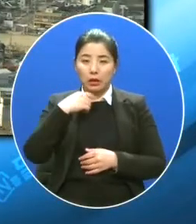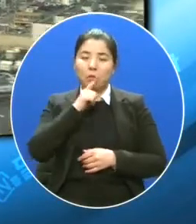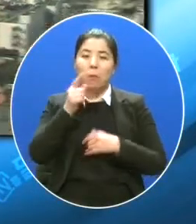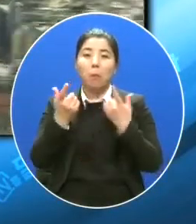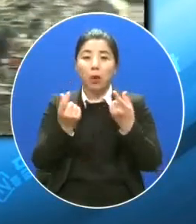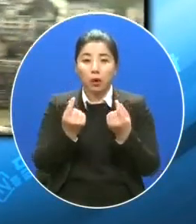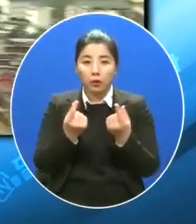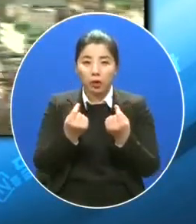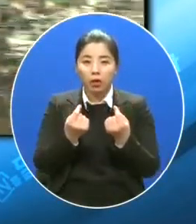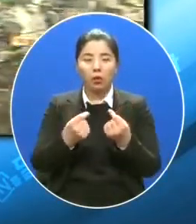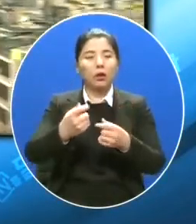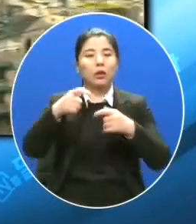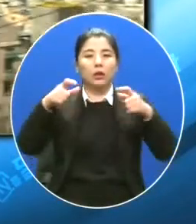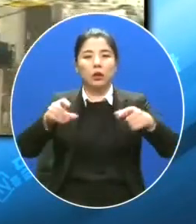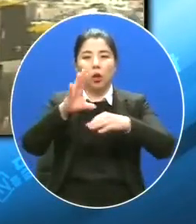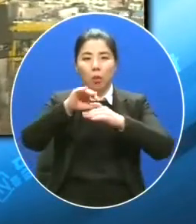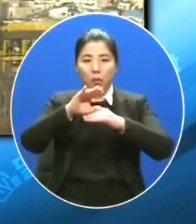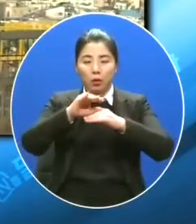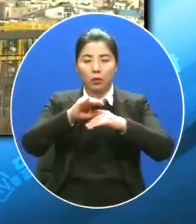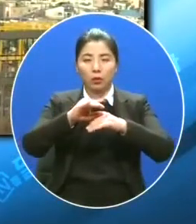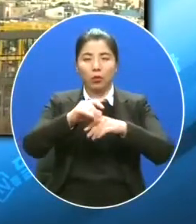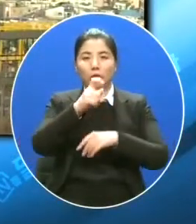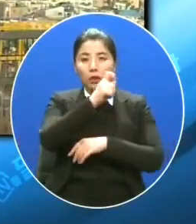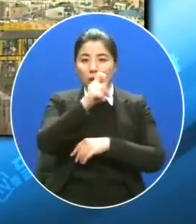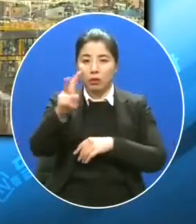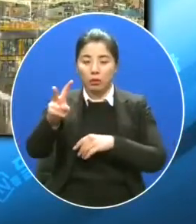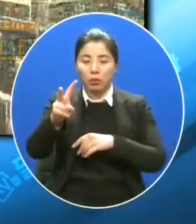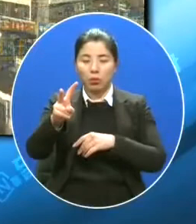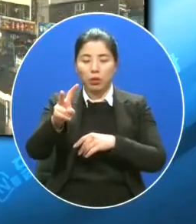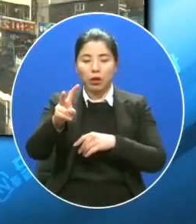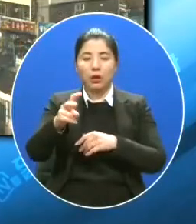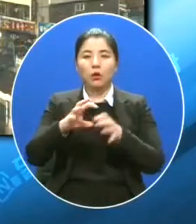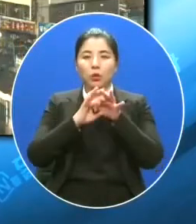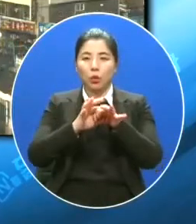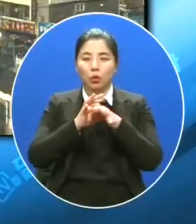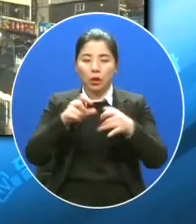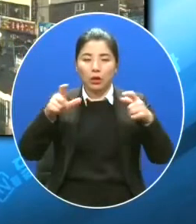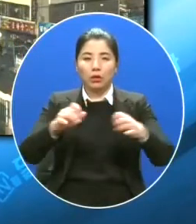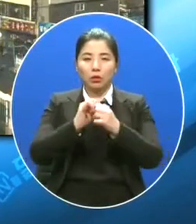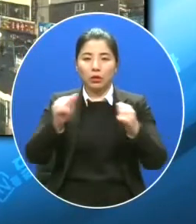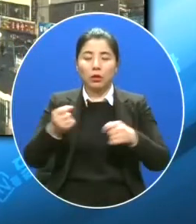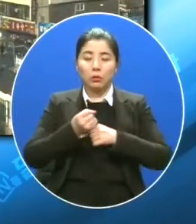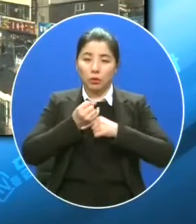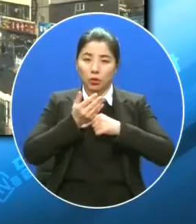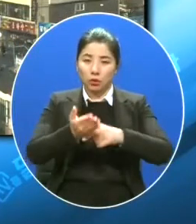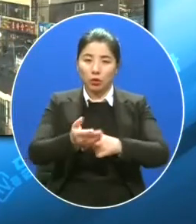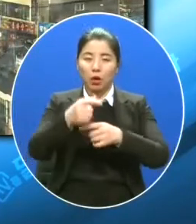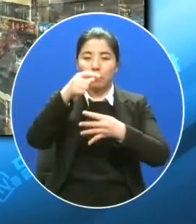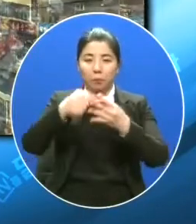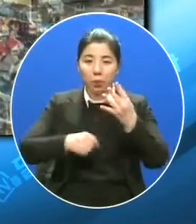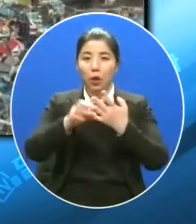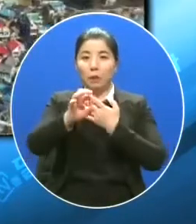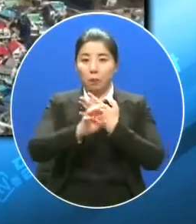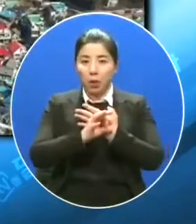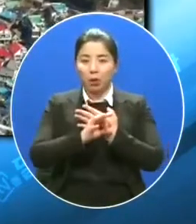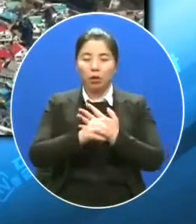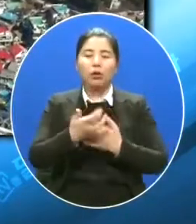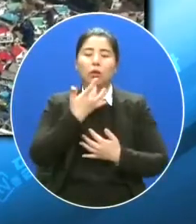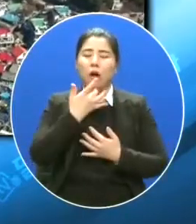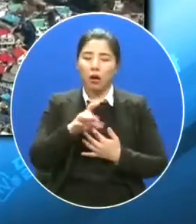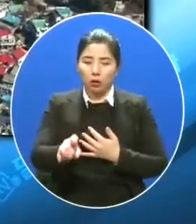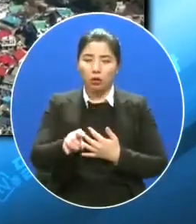지난달에도 말씀드린 것처럼 지역방송으로서 TV라는 대중매체를 통해 지역민들에게 전달되는